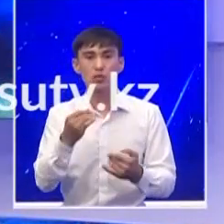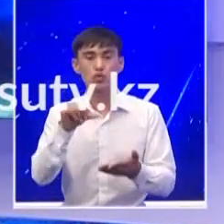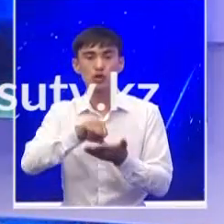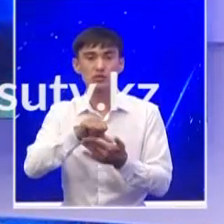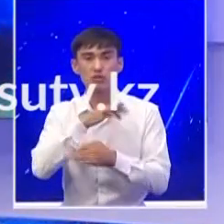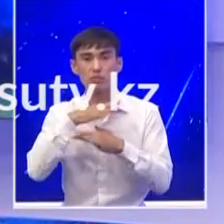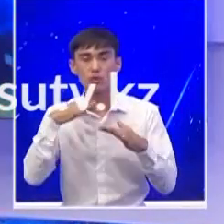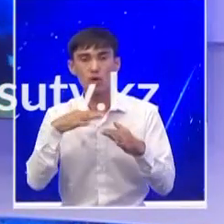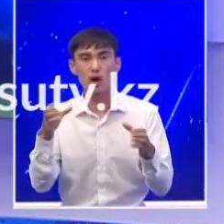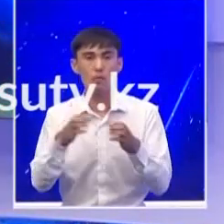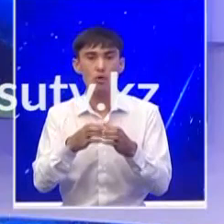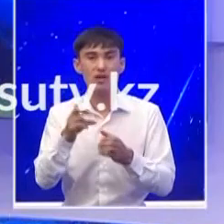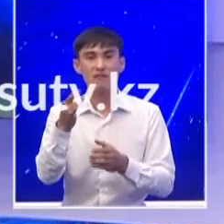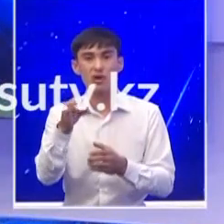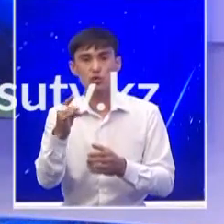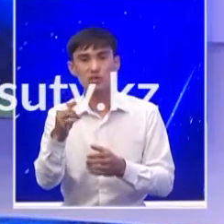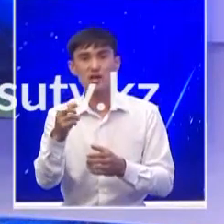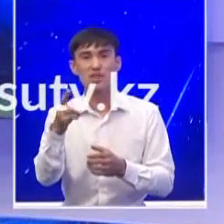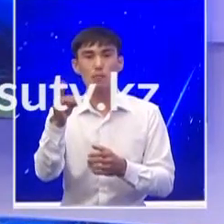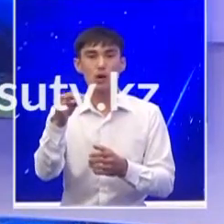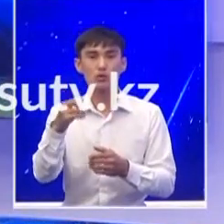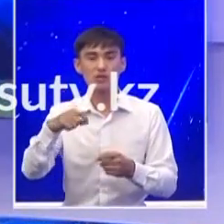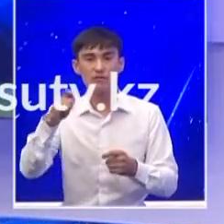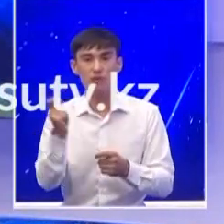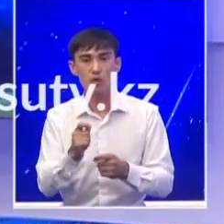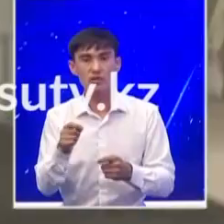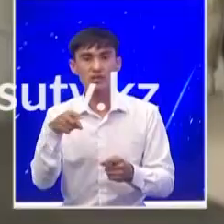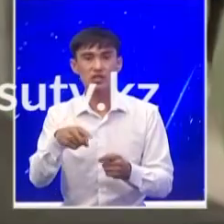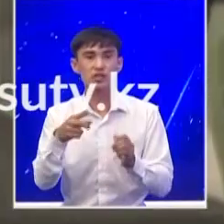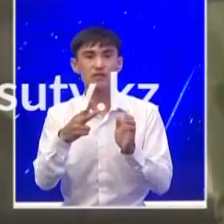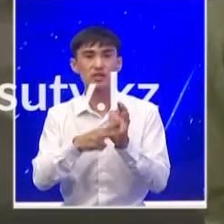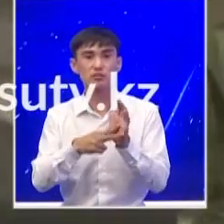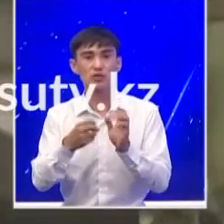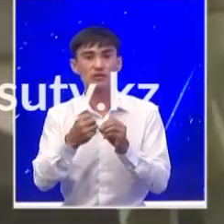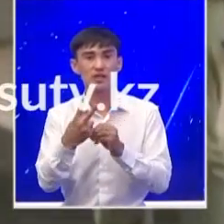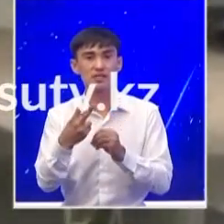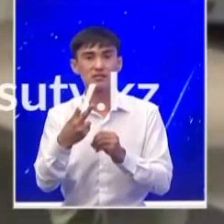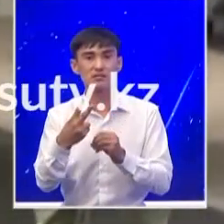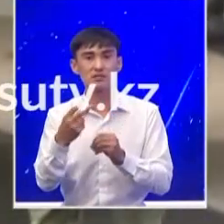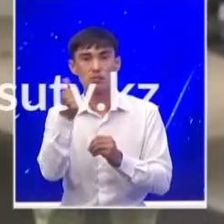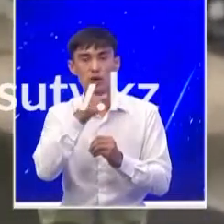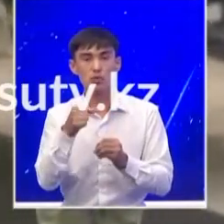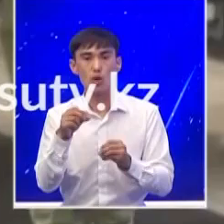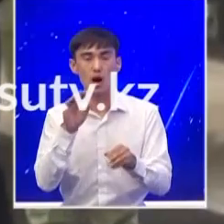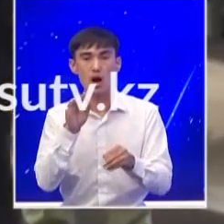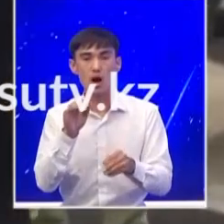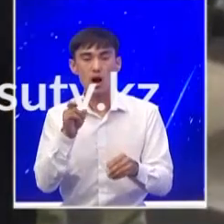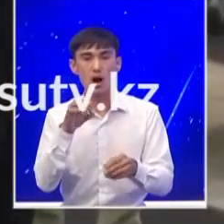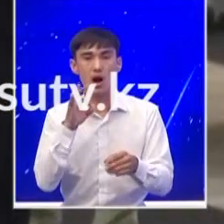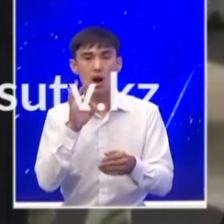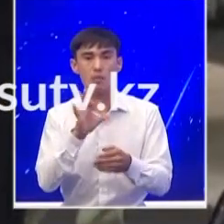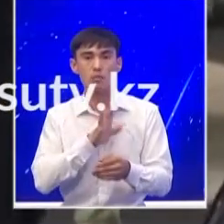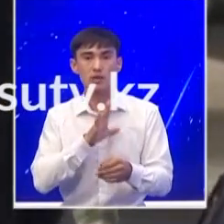во многих кампаниях революционных и наполеоновских войн. В 1812-м он командовал пехотной дивизией. В битве